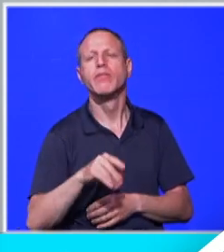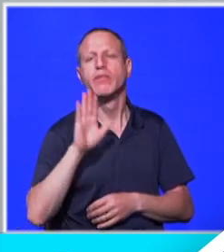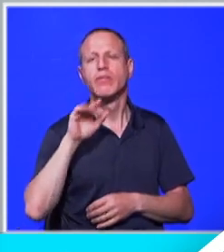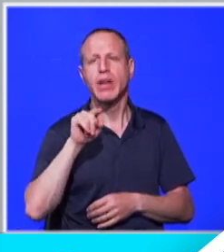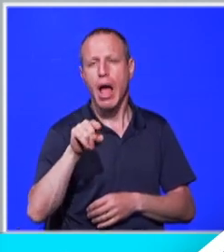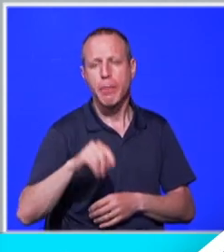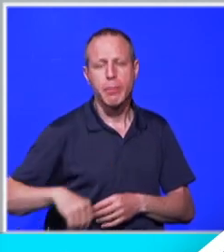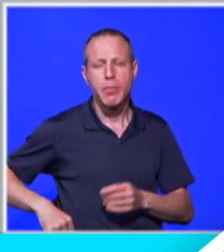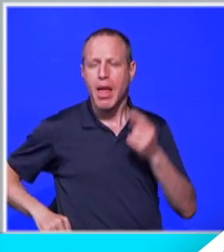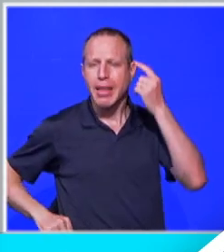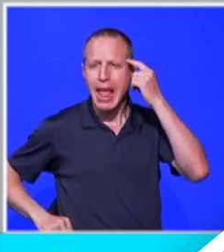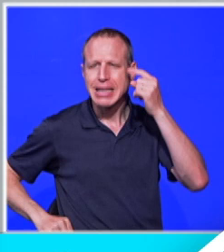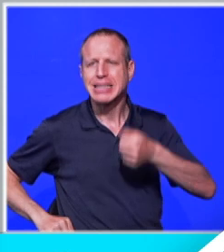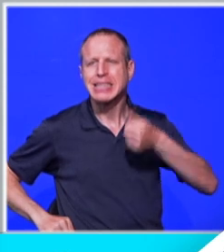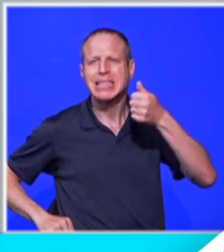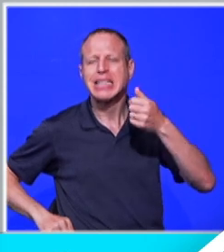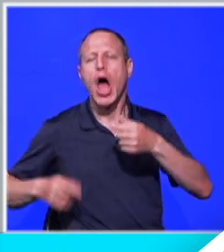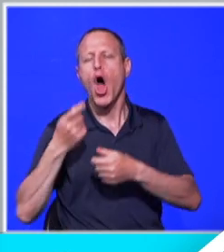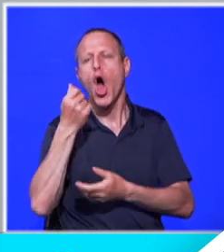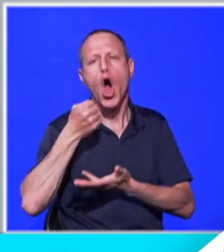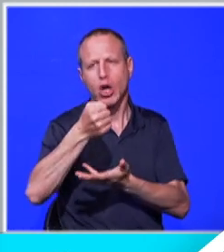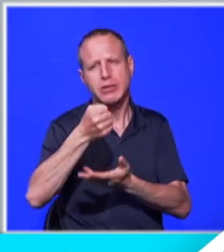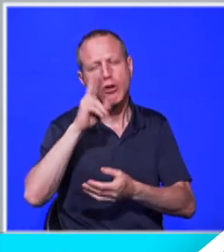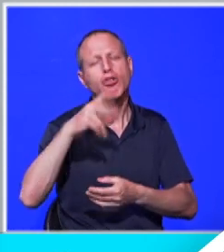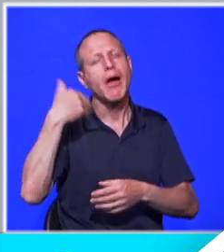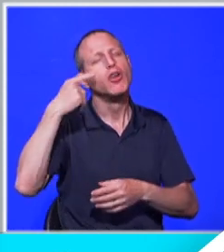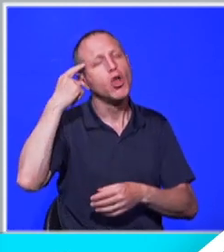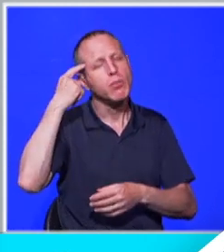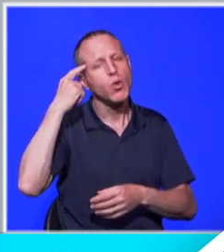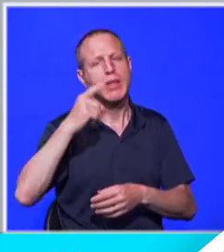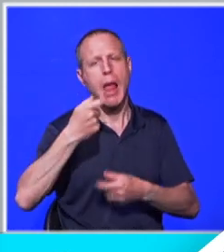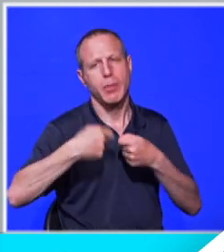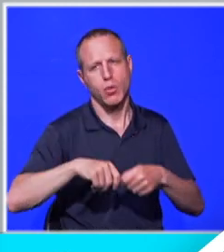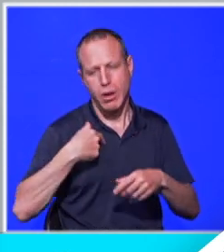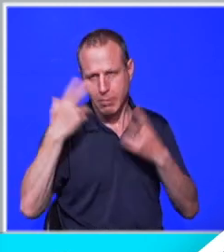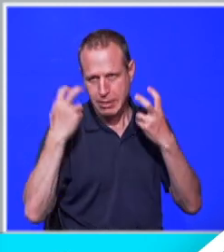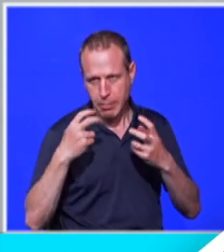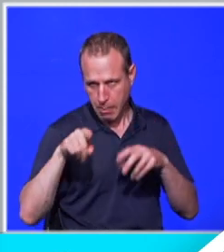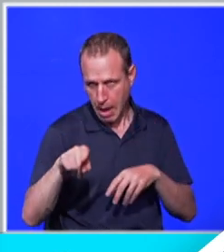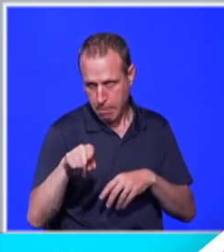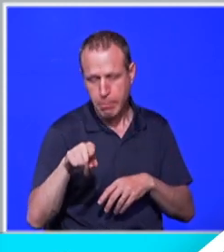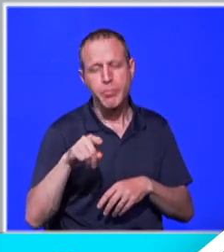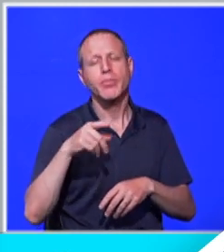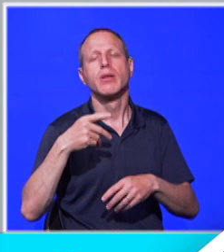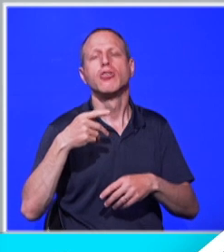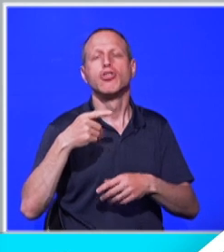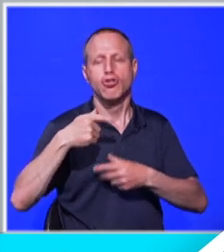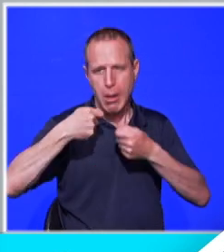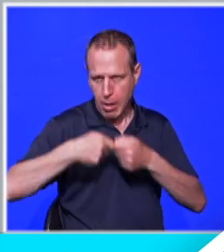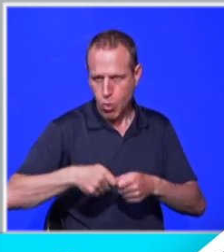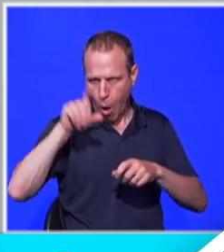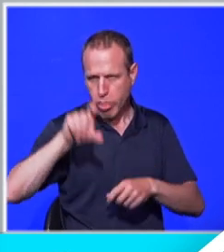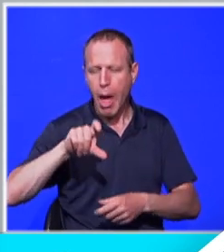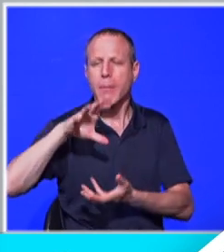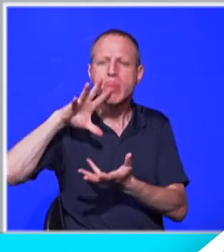ועל דעת שר האוצר, שחייב להיות מעורב במינוי כזה. ואני מצפה מהם שימנו אדם נשכני עם